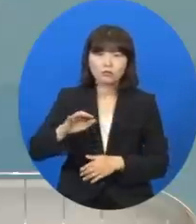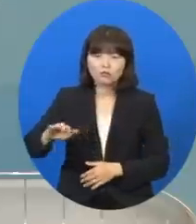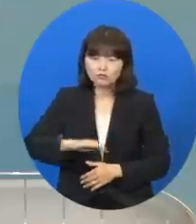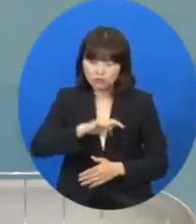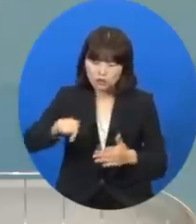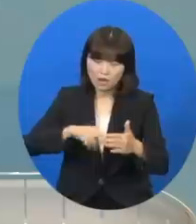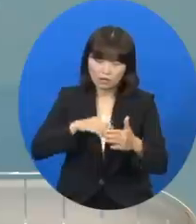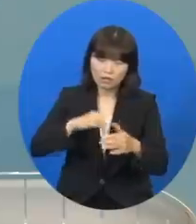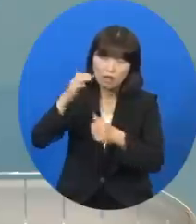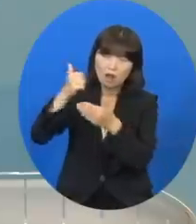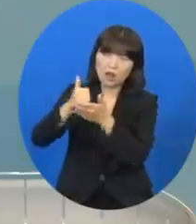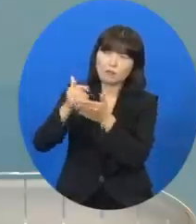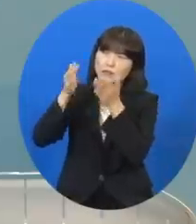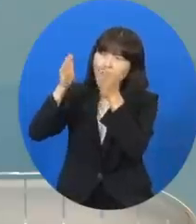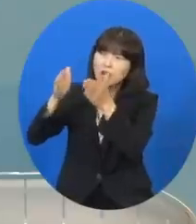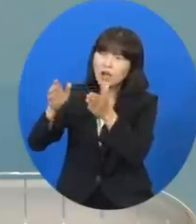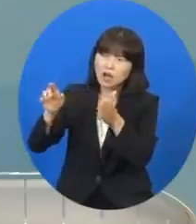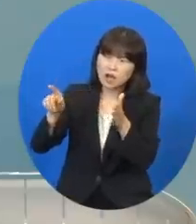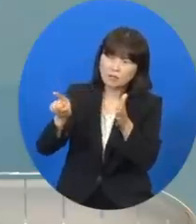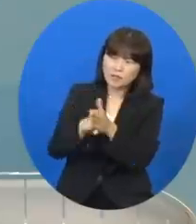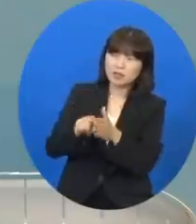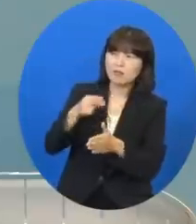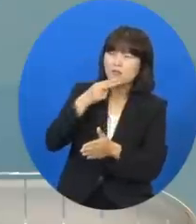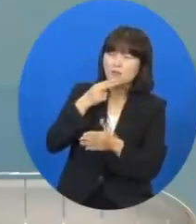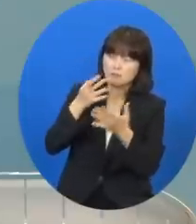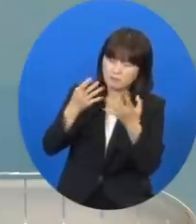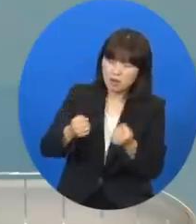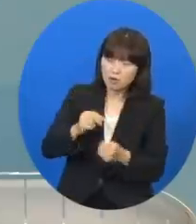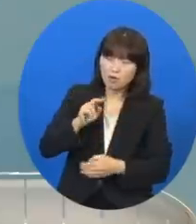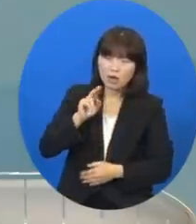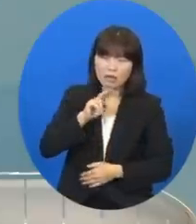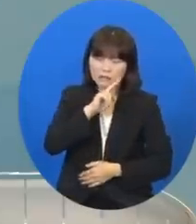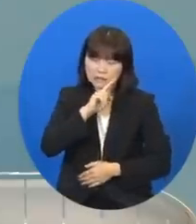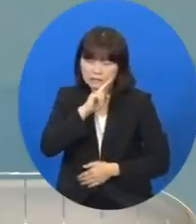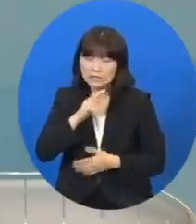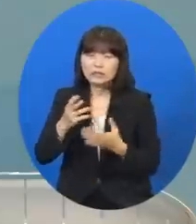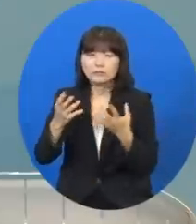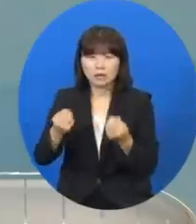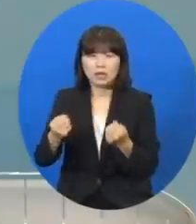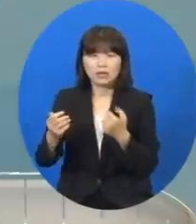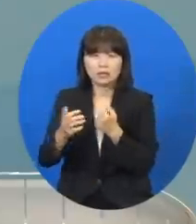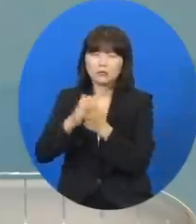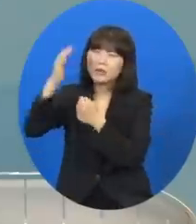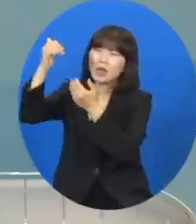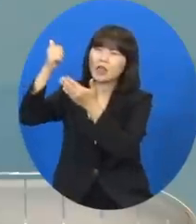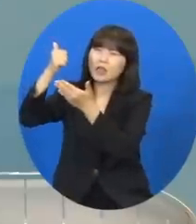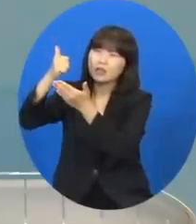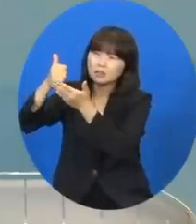워낙 불신이 심해요. 의심이 많아요. 내가 너 사랑한다